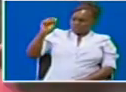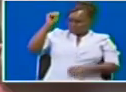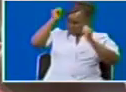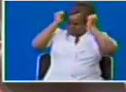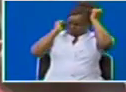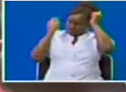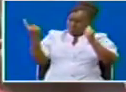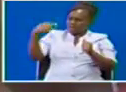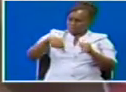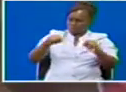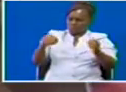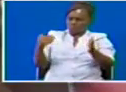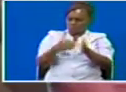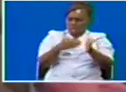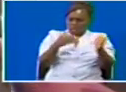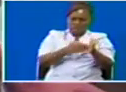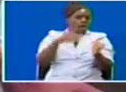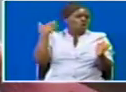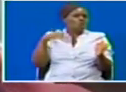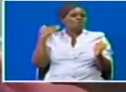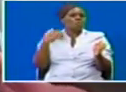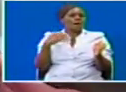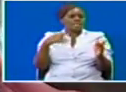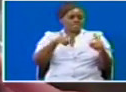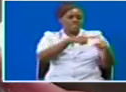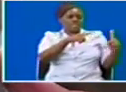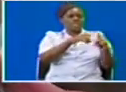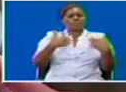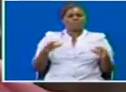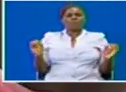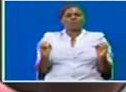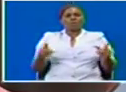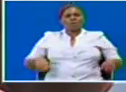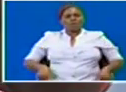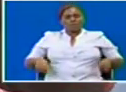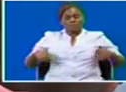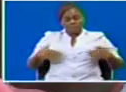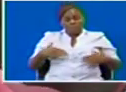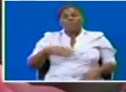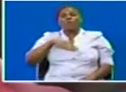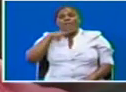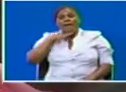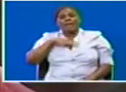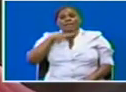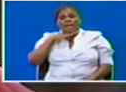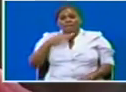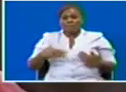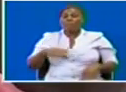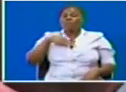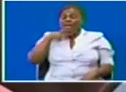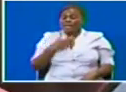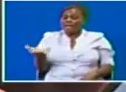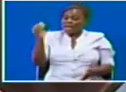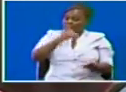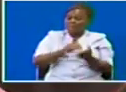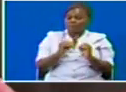pale, kuna vile watazuia wa bandits kuwa watu kiolela. Ukitazama vizuri maisha inapotea, na maisha ikishapotea irudi tena. Hata